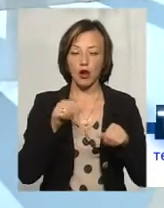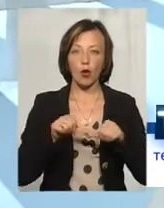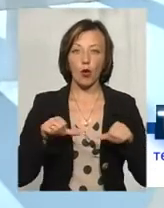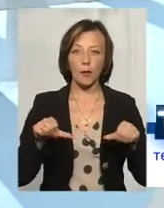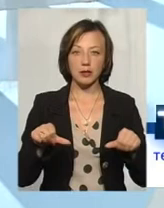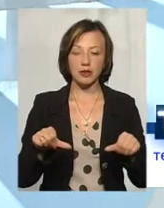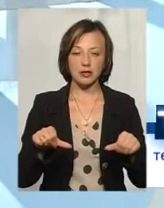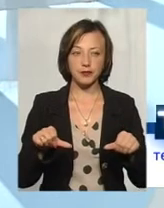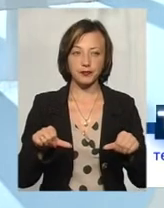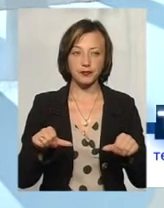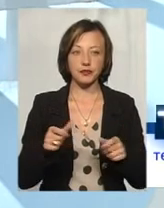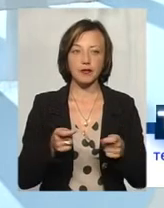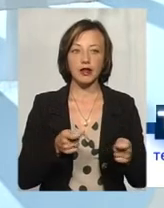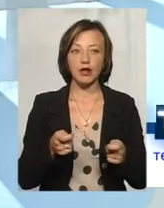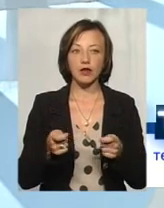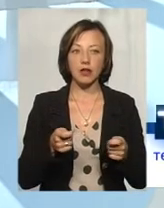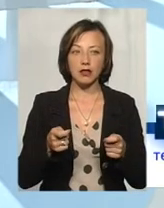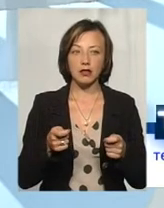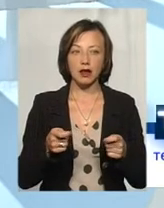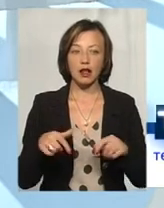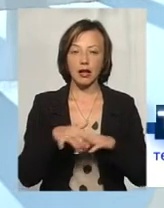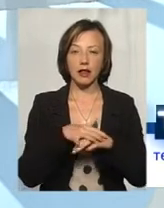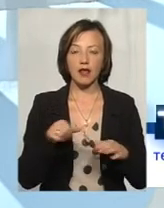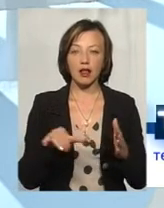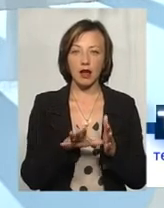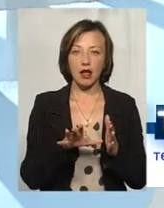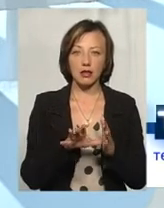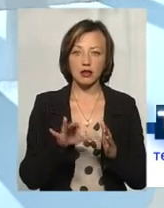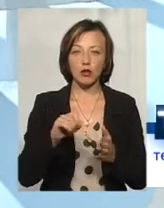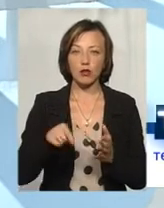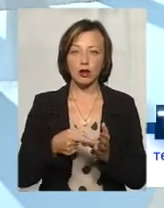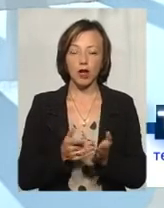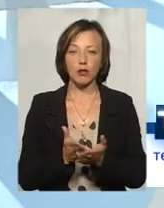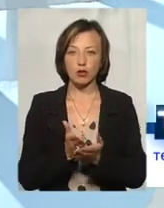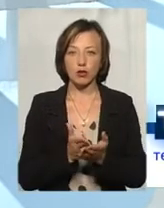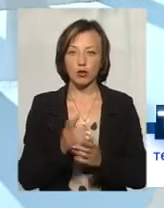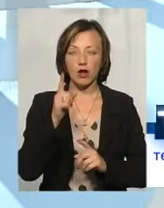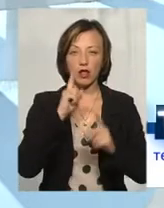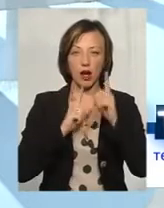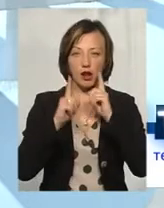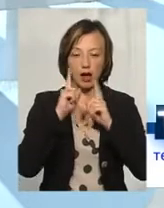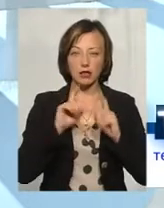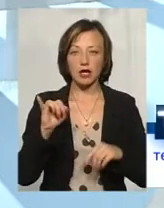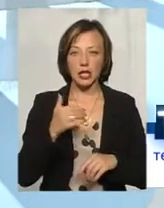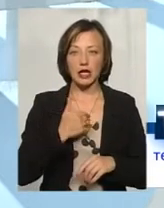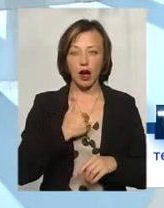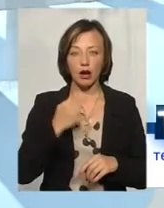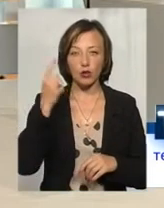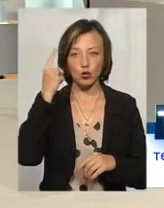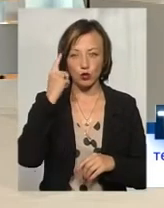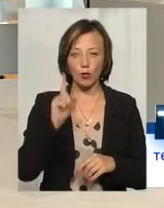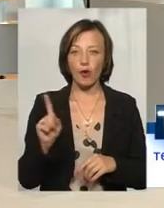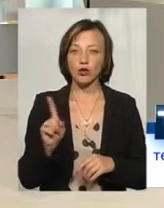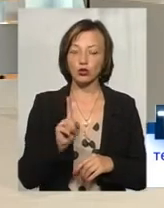комісії регулювання ринків енергетики і ринку комунальних послуг нарада. І я думаю,